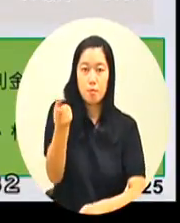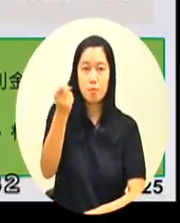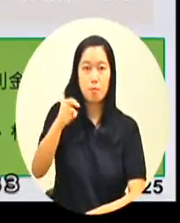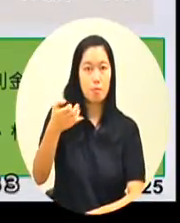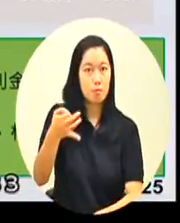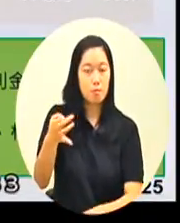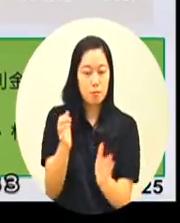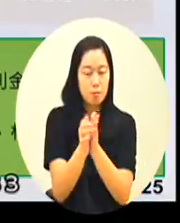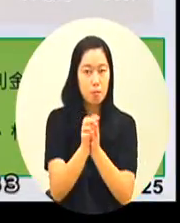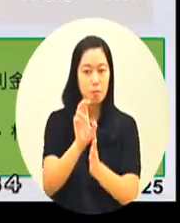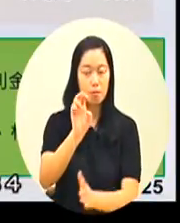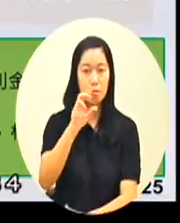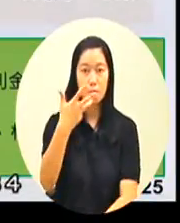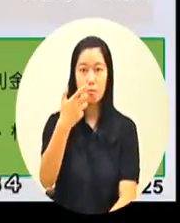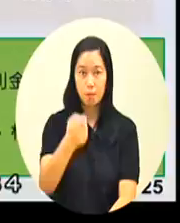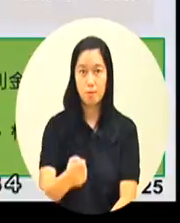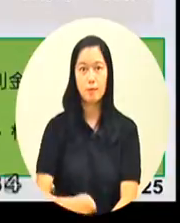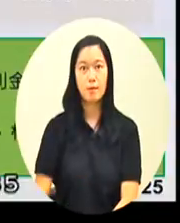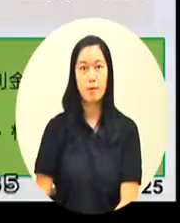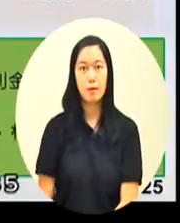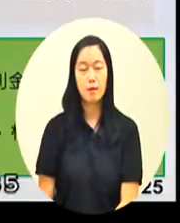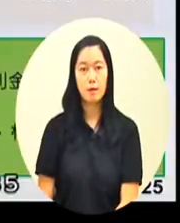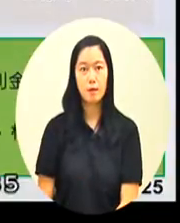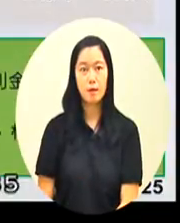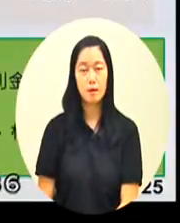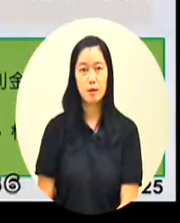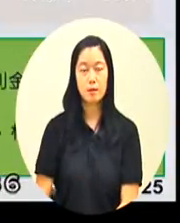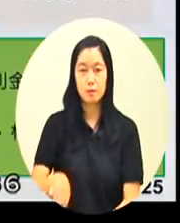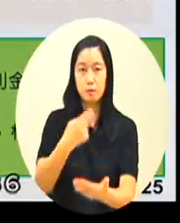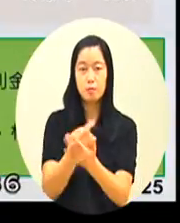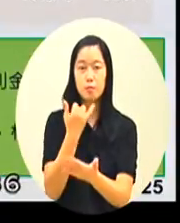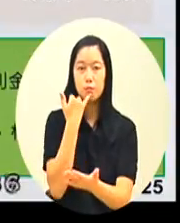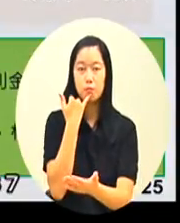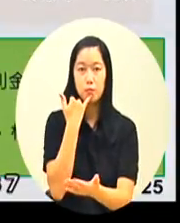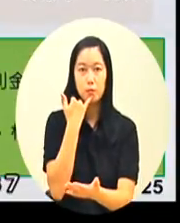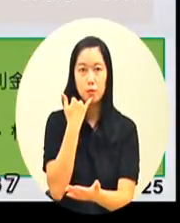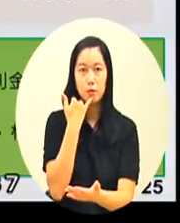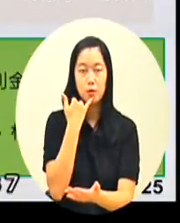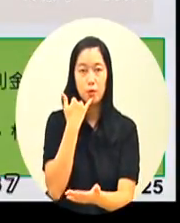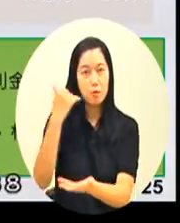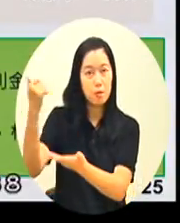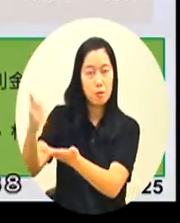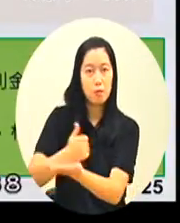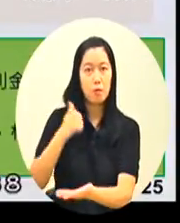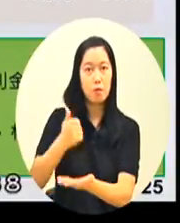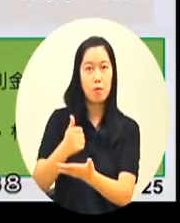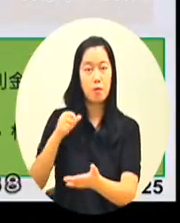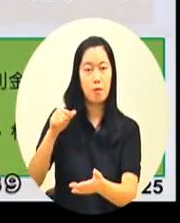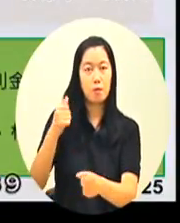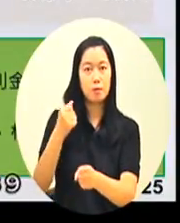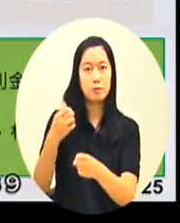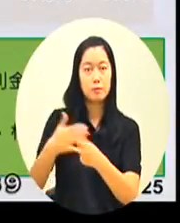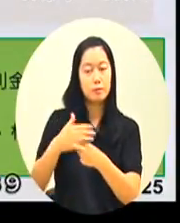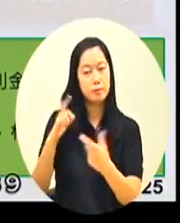近78亿，那整个可以引进民间投资的金额我们预估有